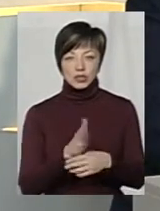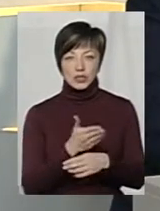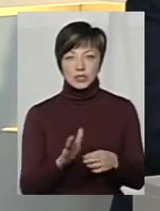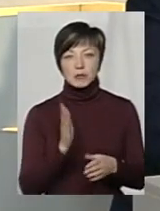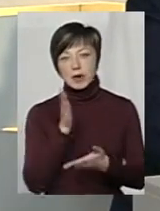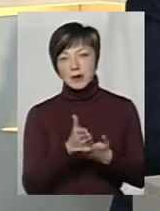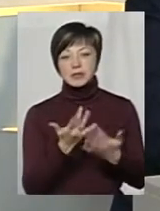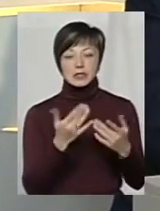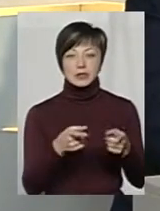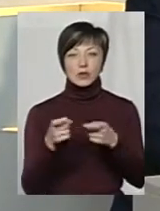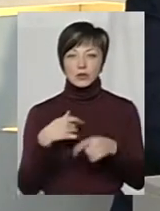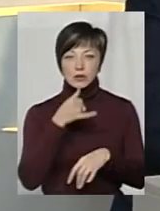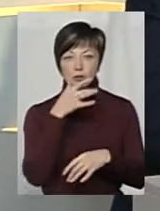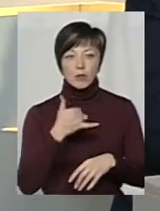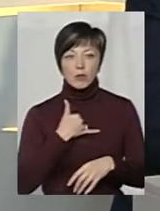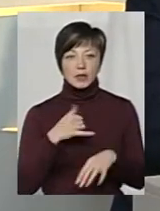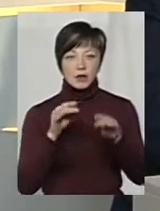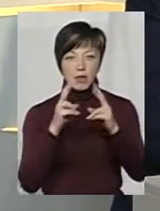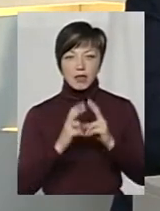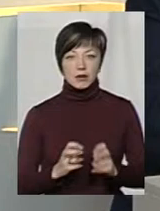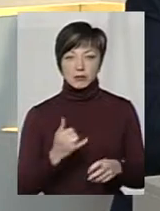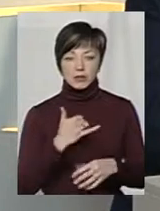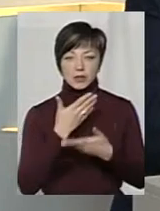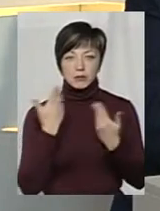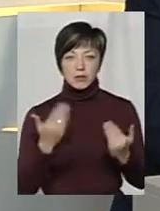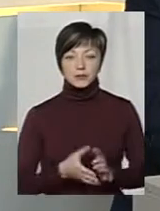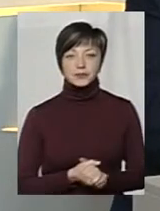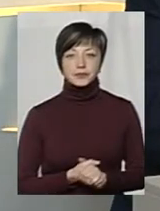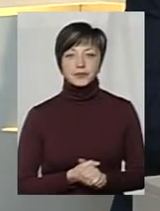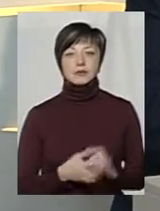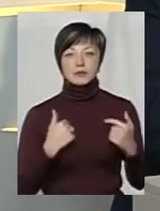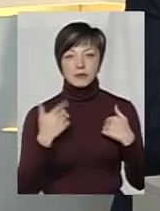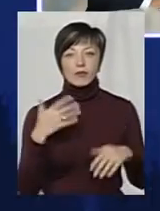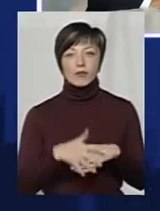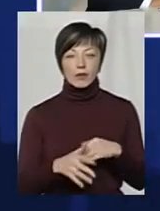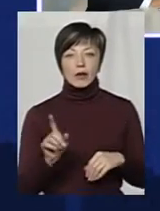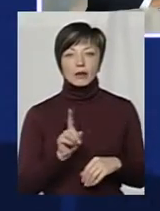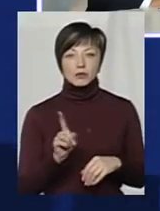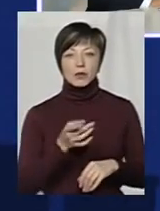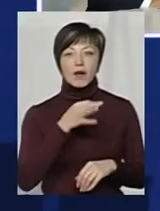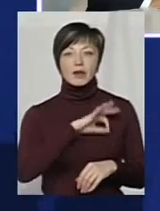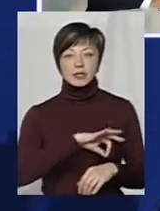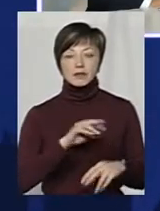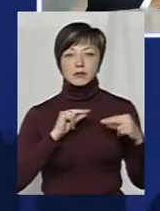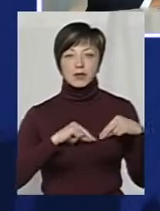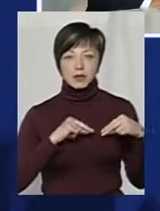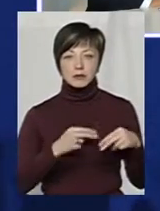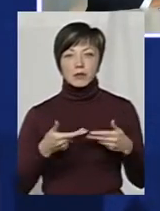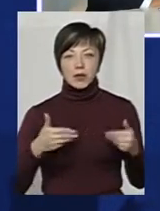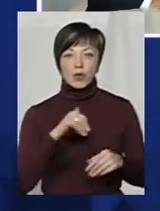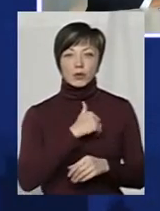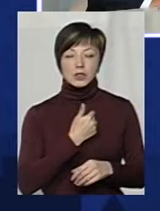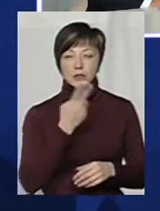аналіз, скільки залучено, в мене такого аналізу в крайньому випадку немає. Я розумію, що ефективність праці ми хотіли